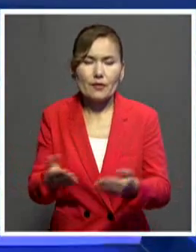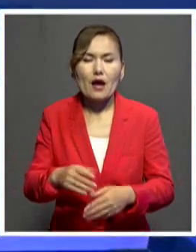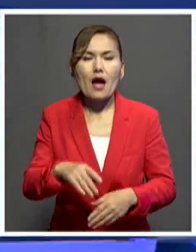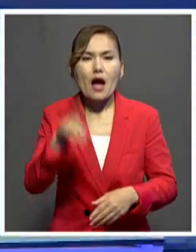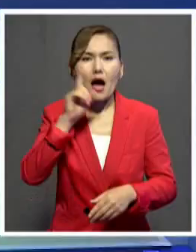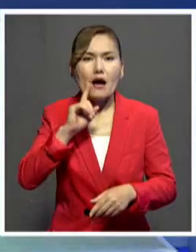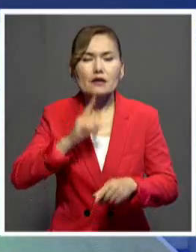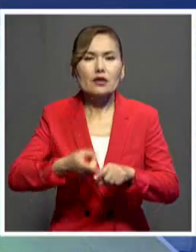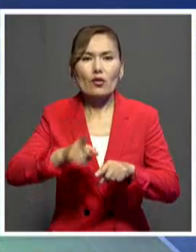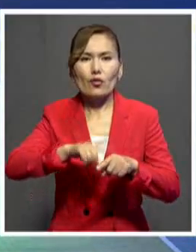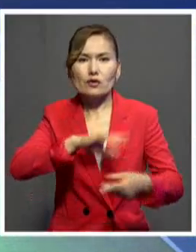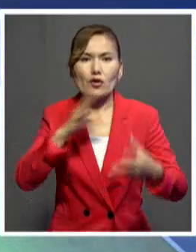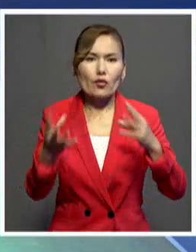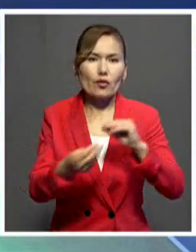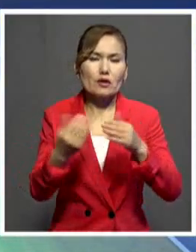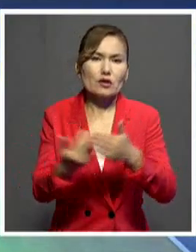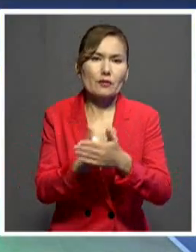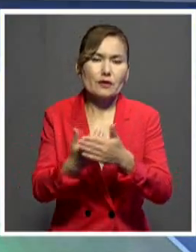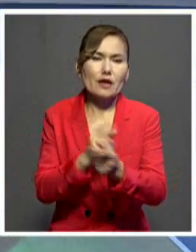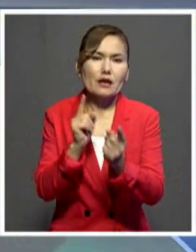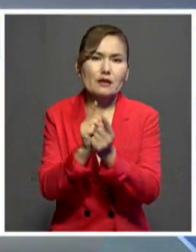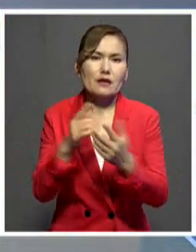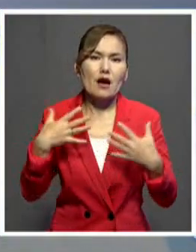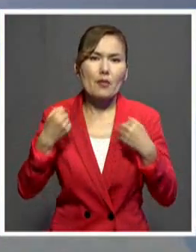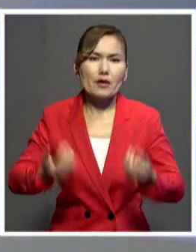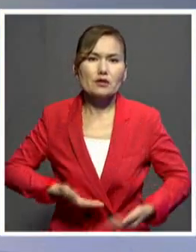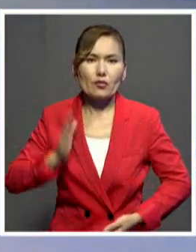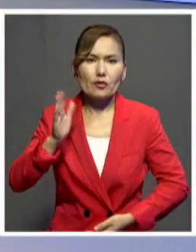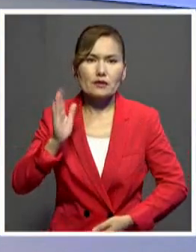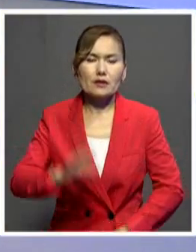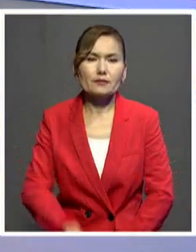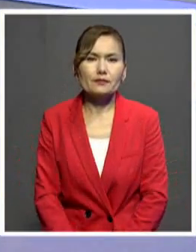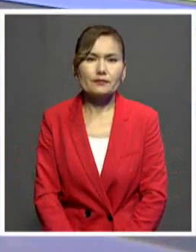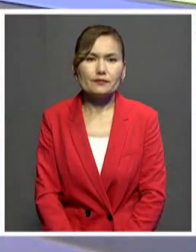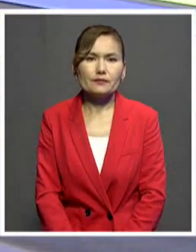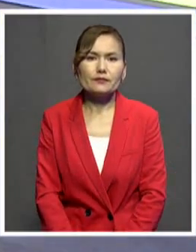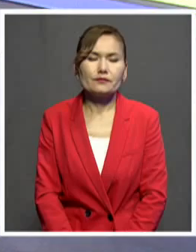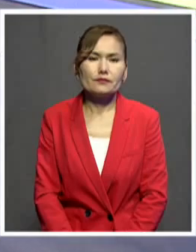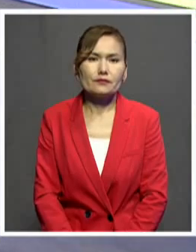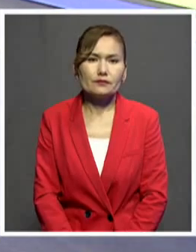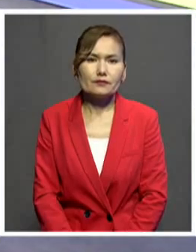Келесі ақпарат кешкі 8-де болады. Көріңіздер, әзірге айтарымыз осы. Аман, сау болыңыздар.